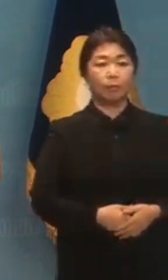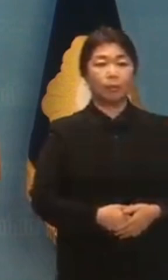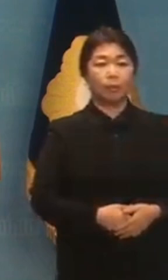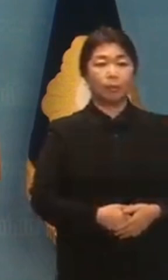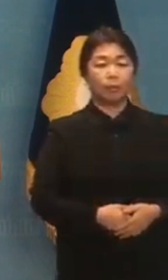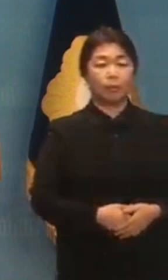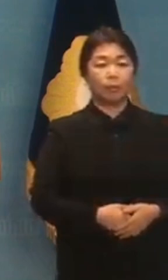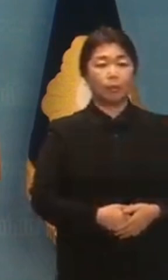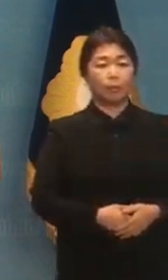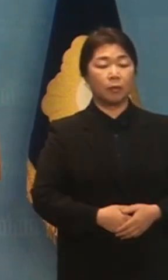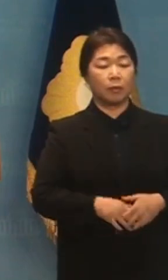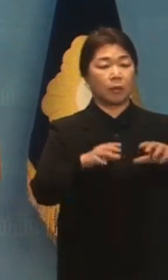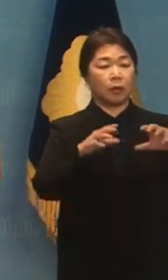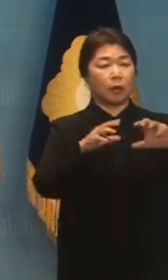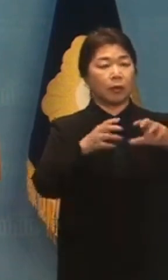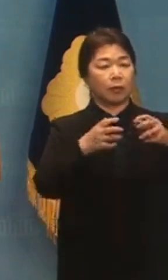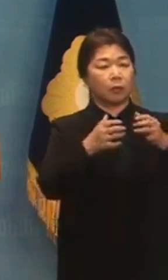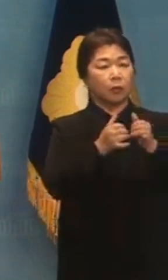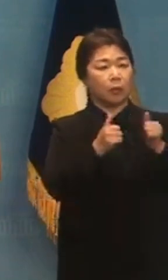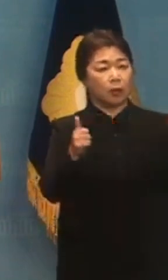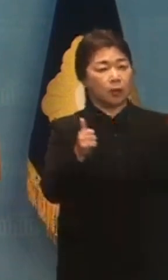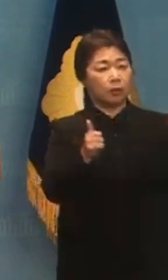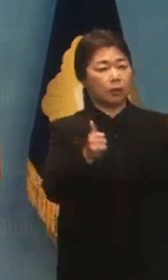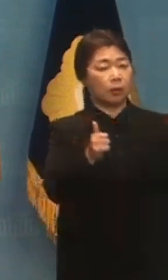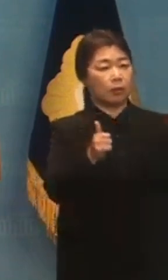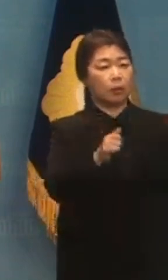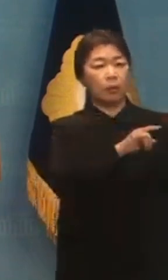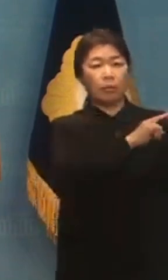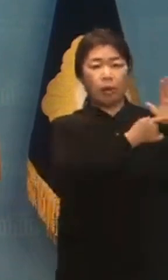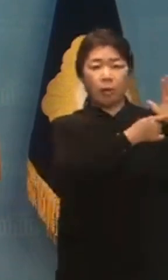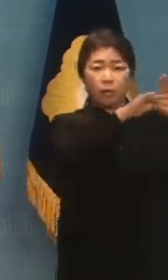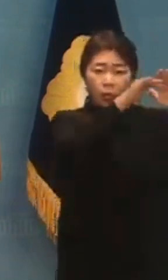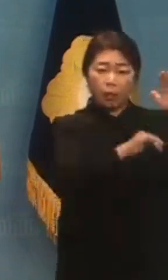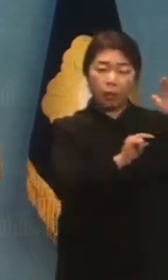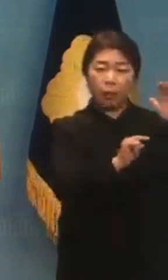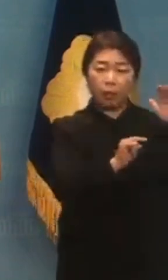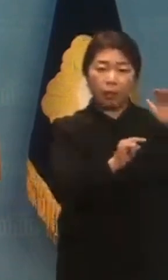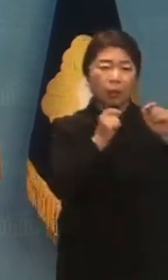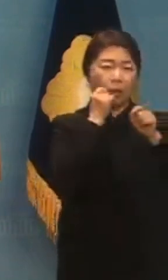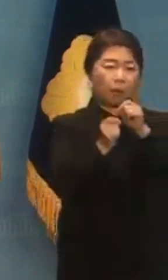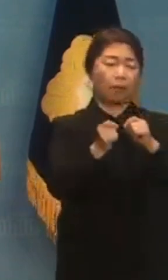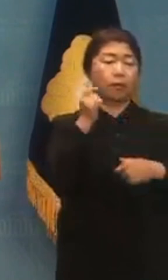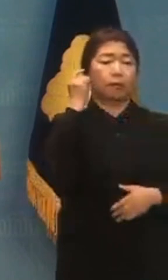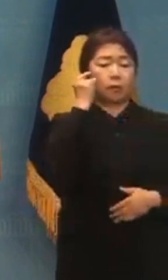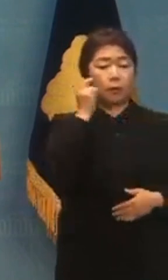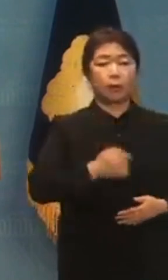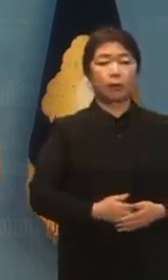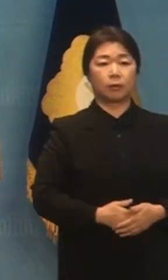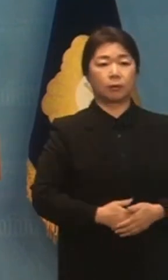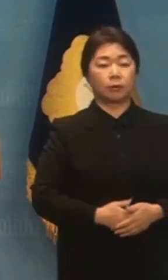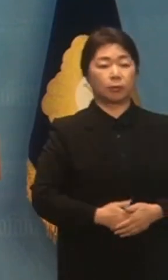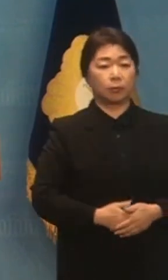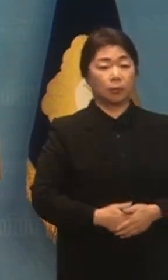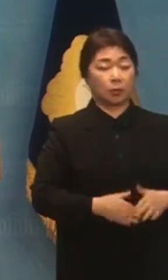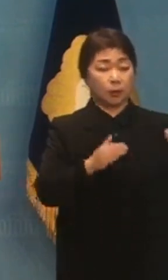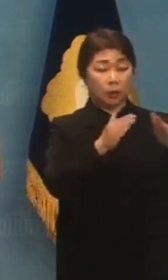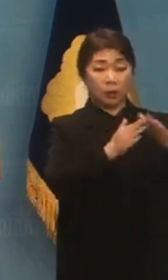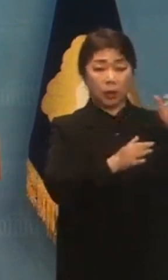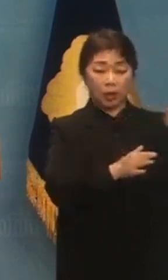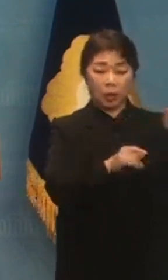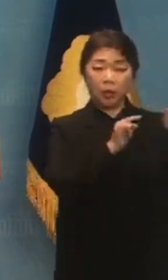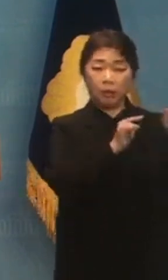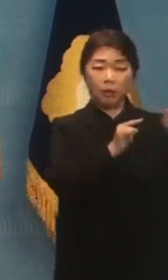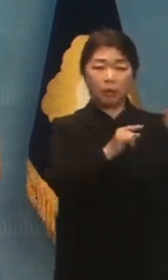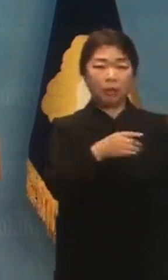대국민 사기극 통계 조작, 공정하고 철저한 수사로 반드시 진상 규명해야 합니다. 집값이 어느